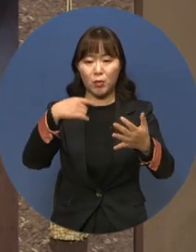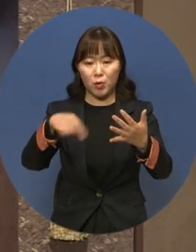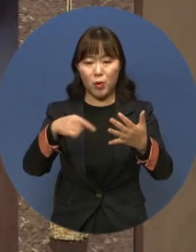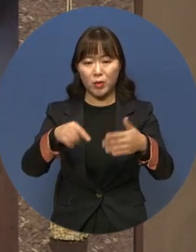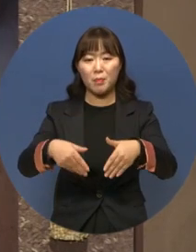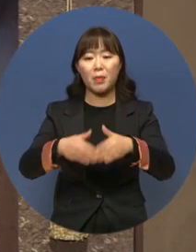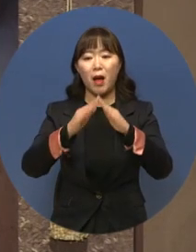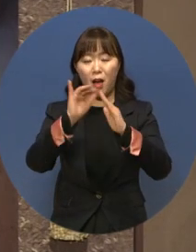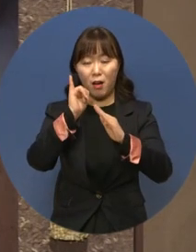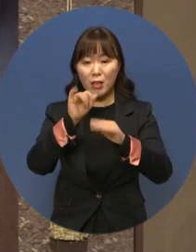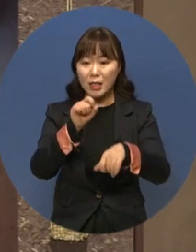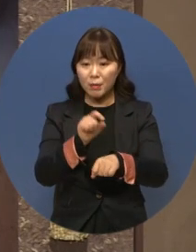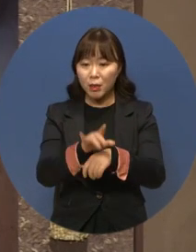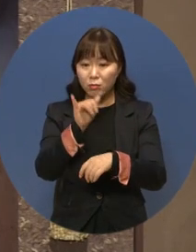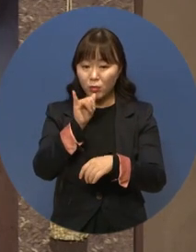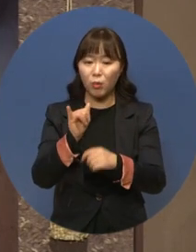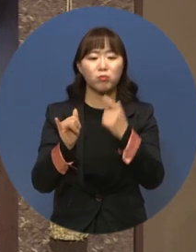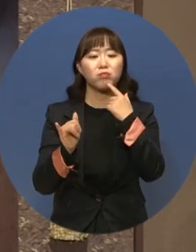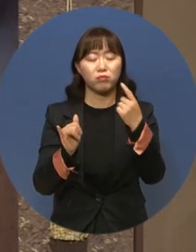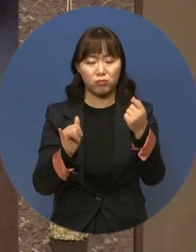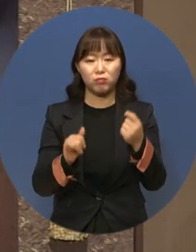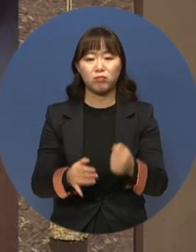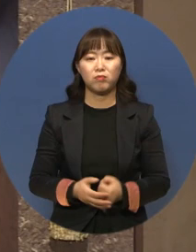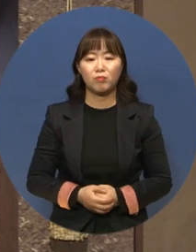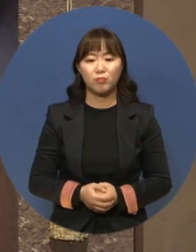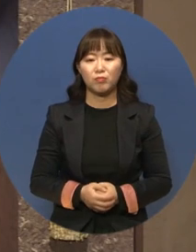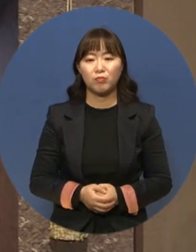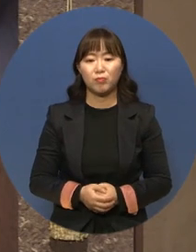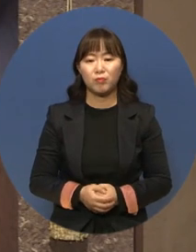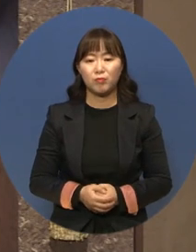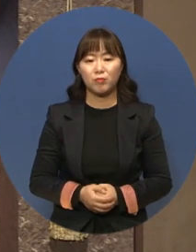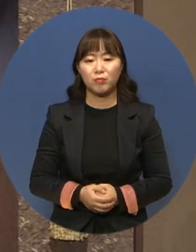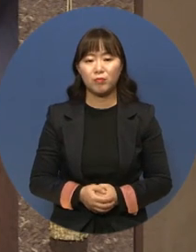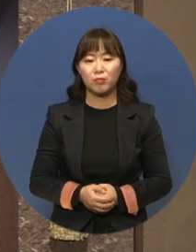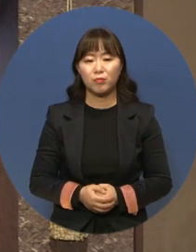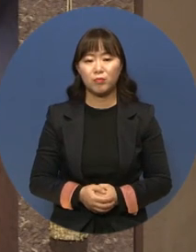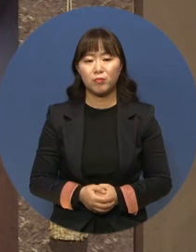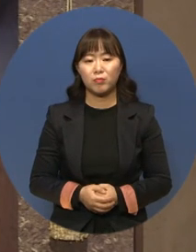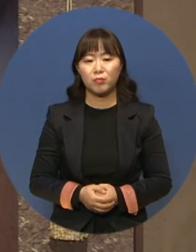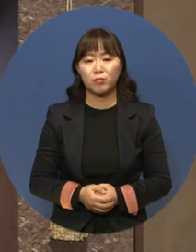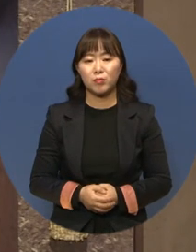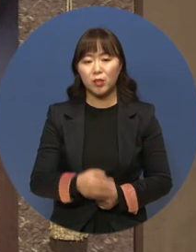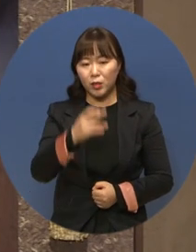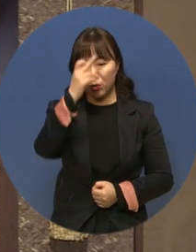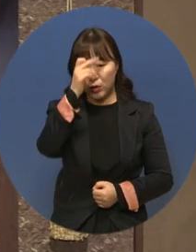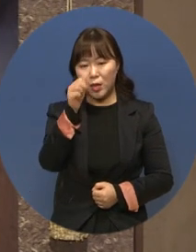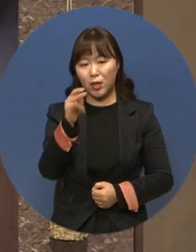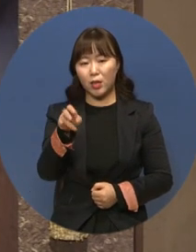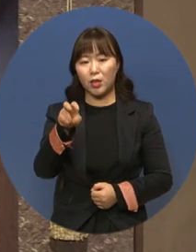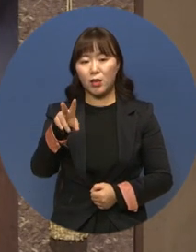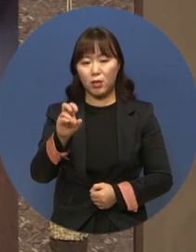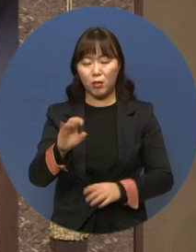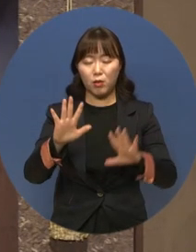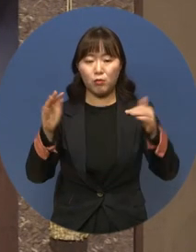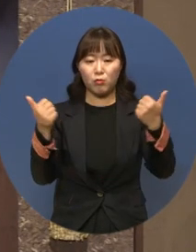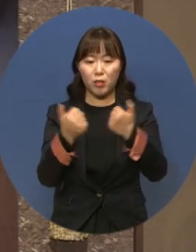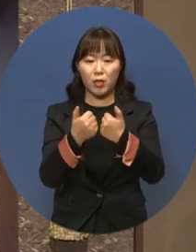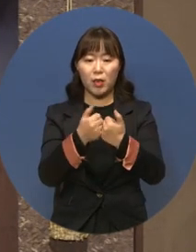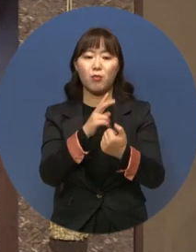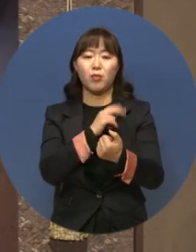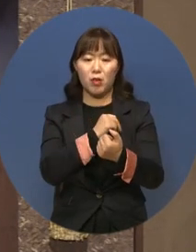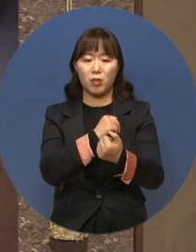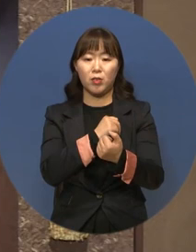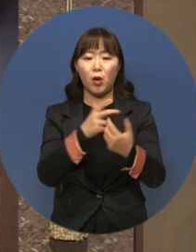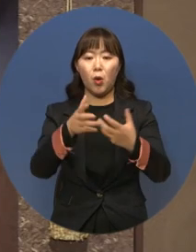해놨어요. 이미 개설이 되어 있어요. 네, 그렇죠. 우리 최혜영 국회의원님이 원장을 맡아서 아마